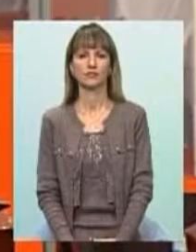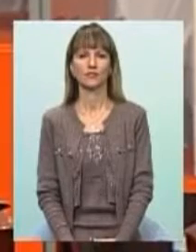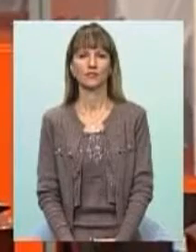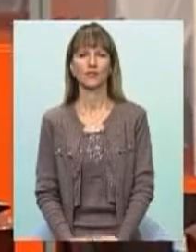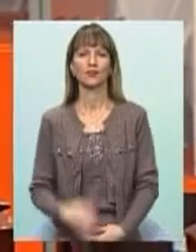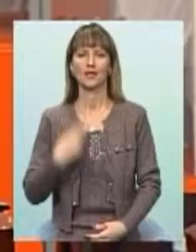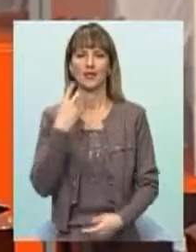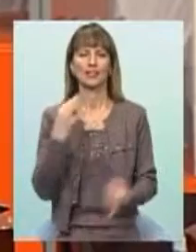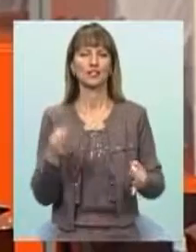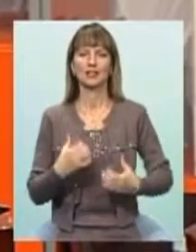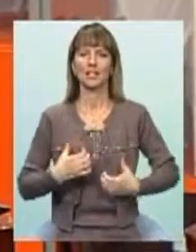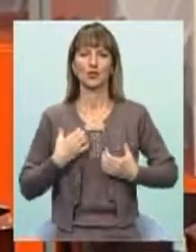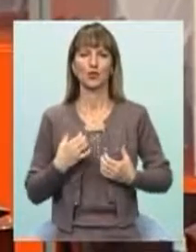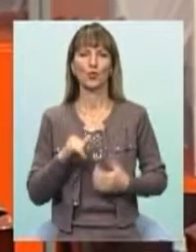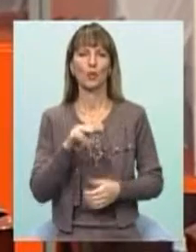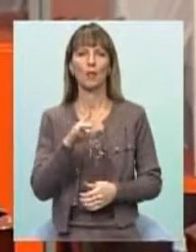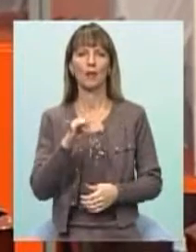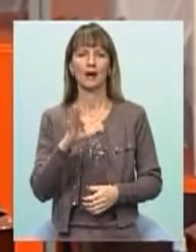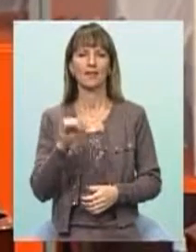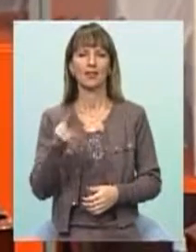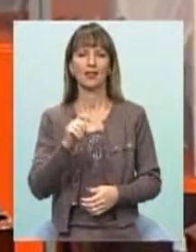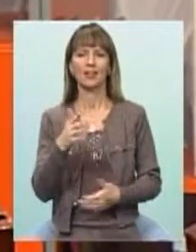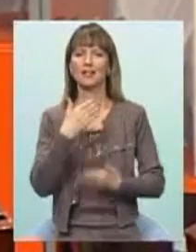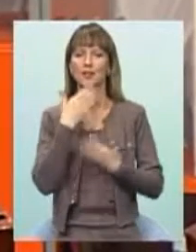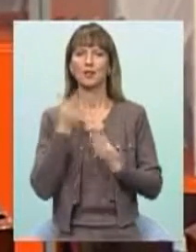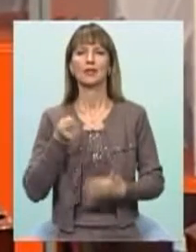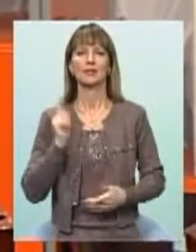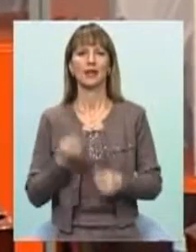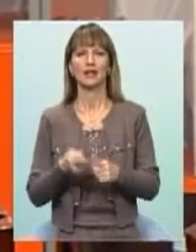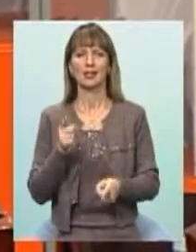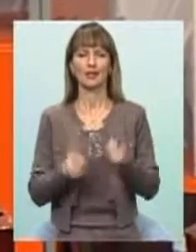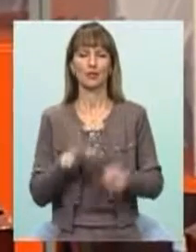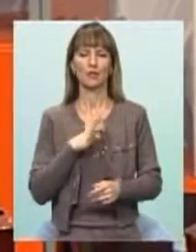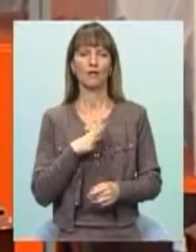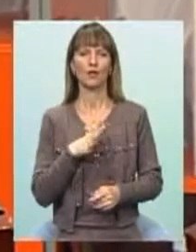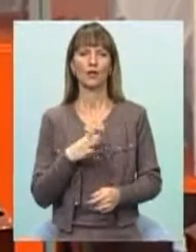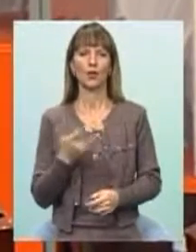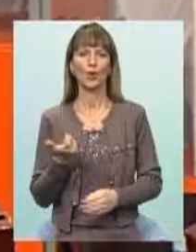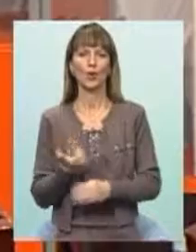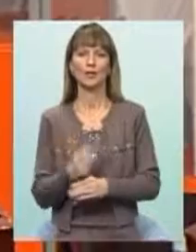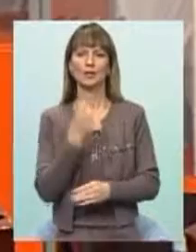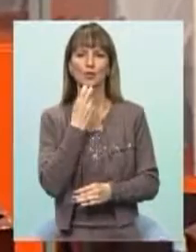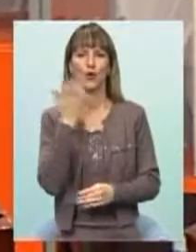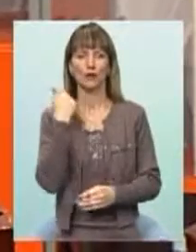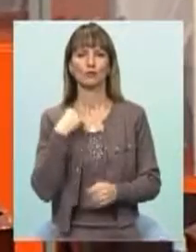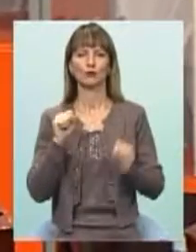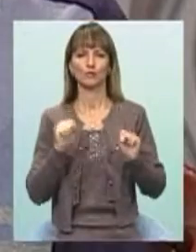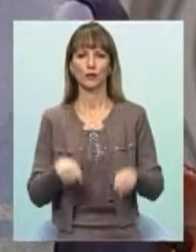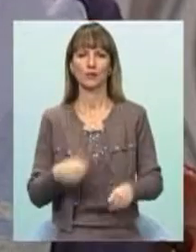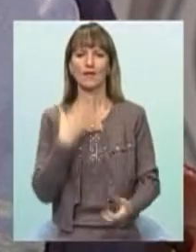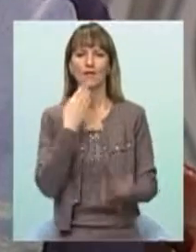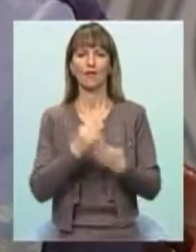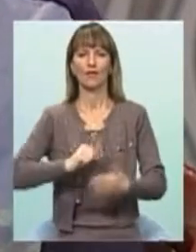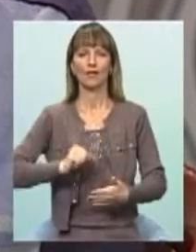Ну, як бачимо, нічого страшного у привидах або полтергейстах немає. Насправді це іноді буває дуже смішно, коли ми можемо свого